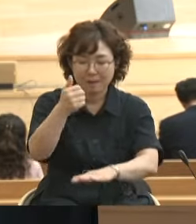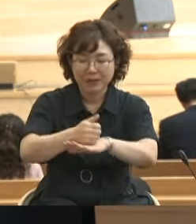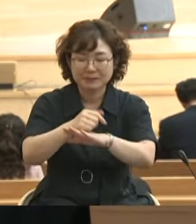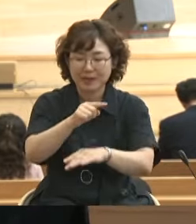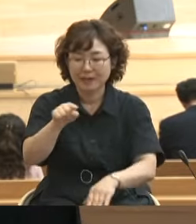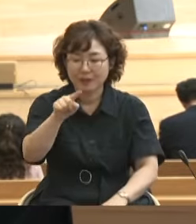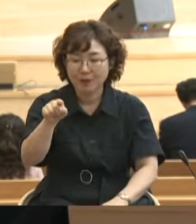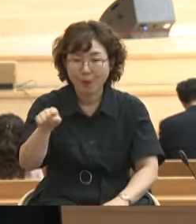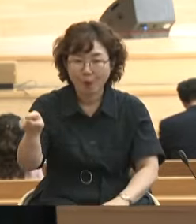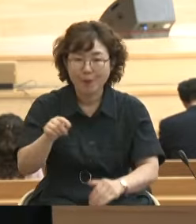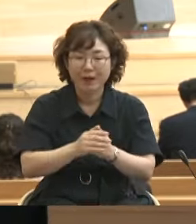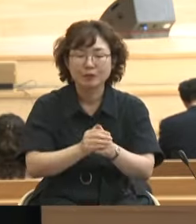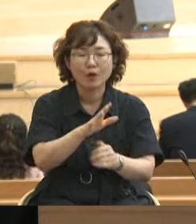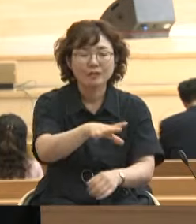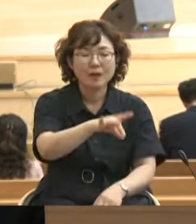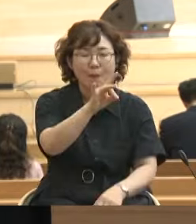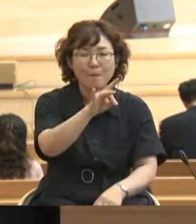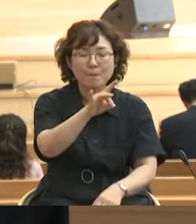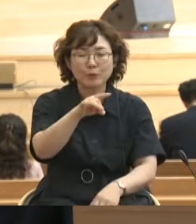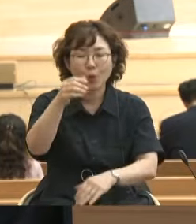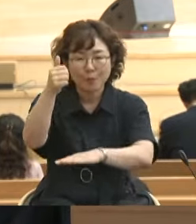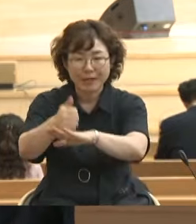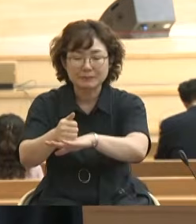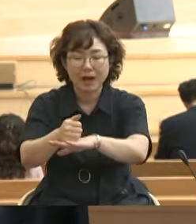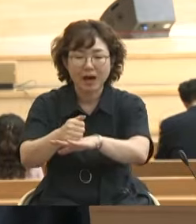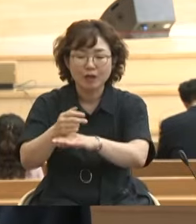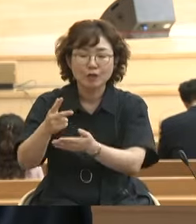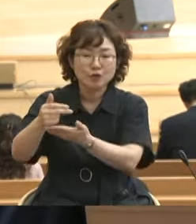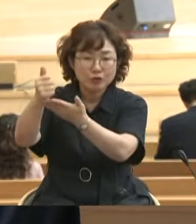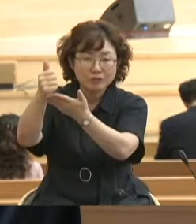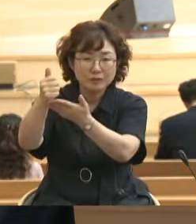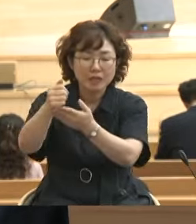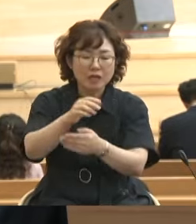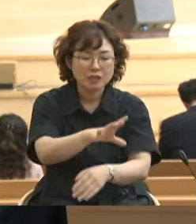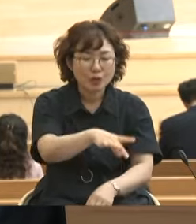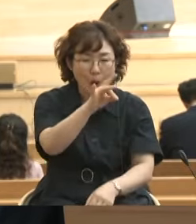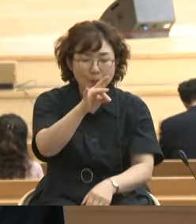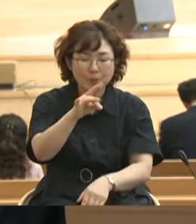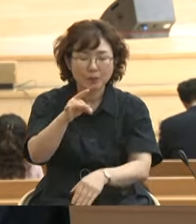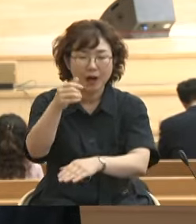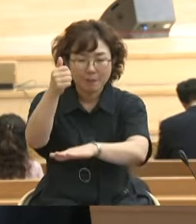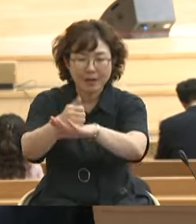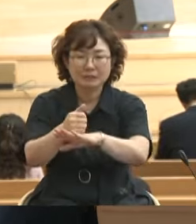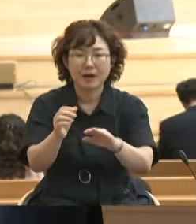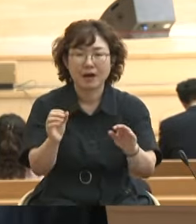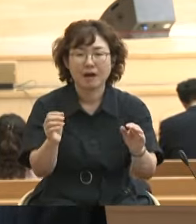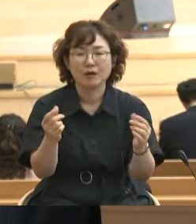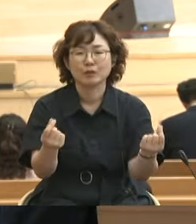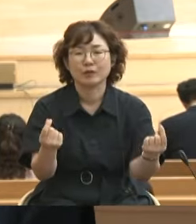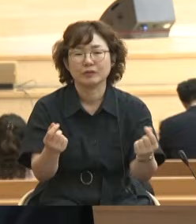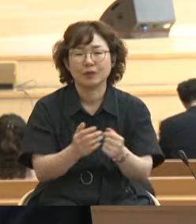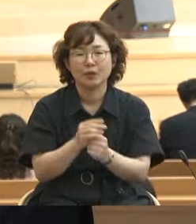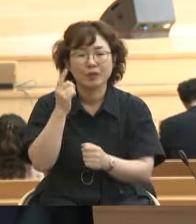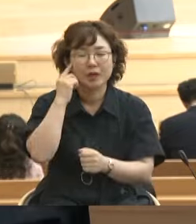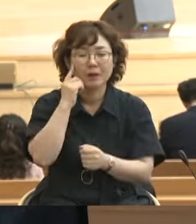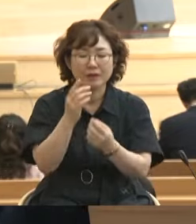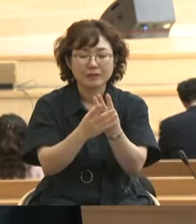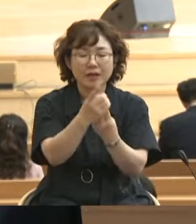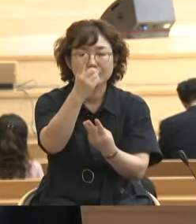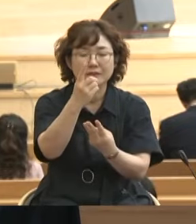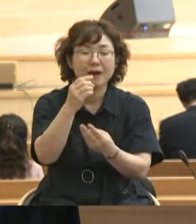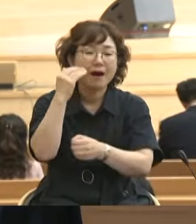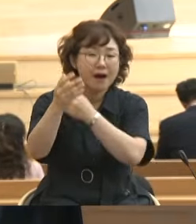주님이 태초이다, 그리고 마지막까지. 왜 그렇습니까? 삼일체 하나님께서